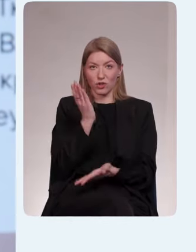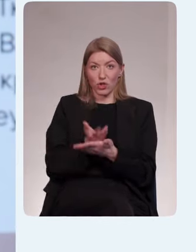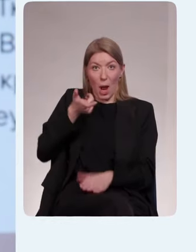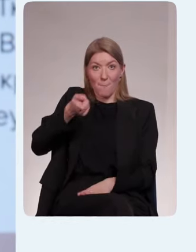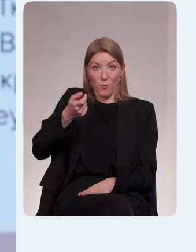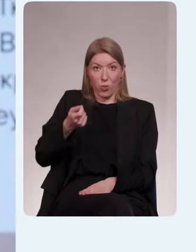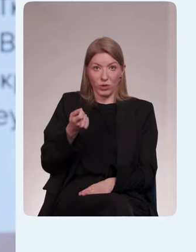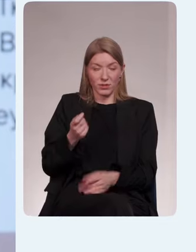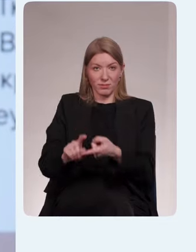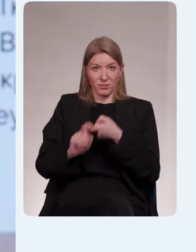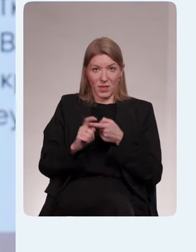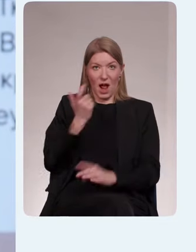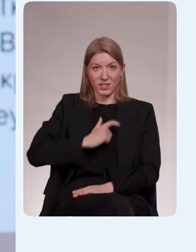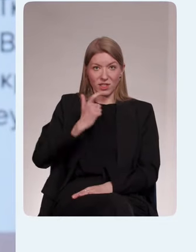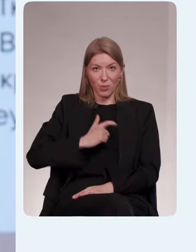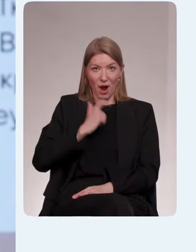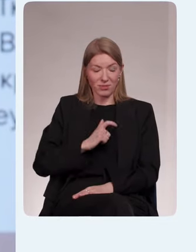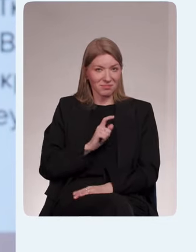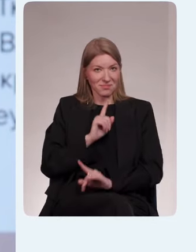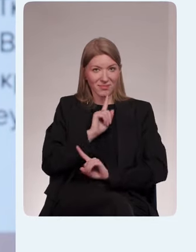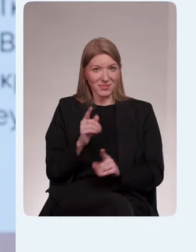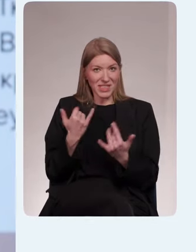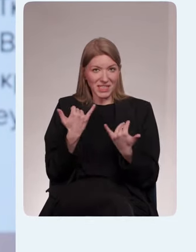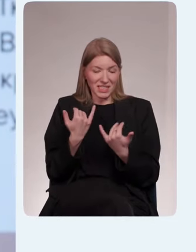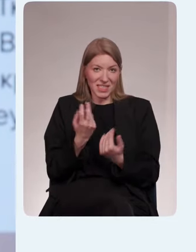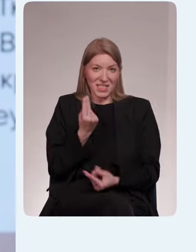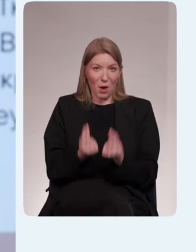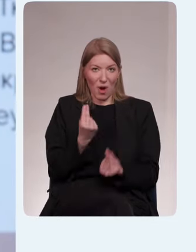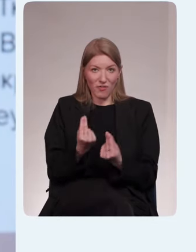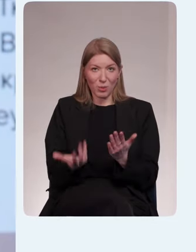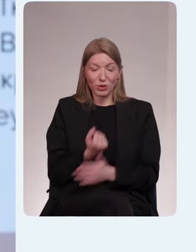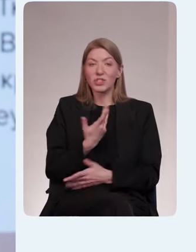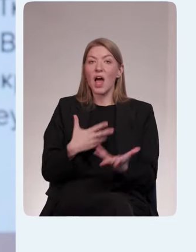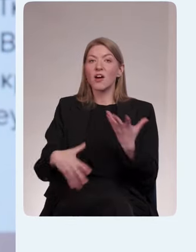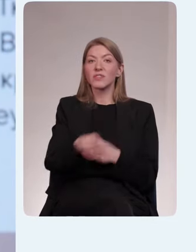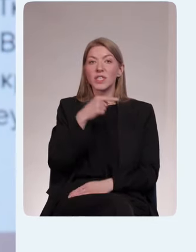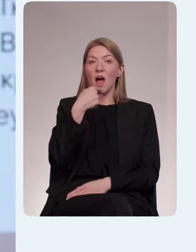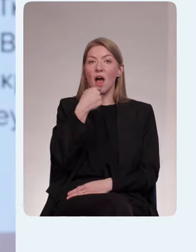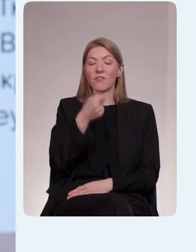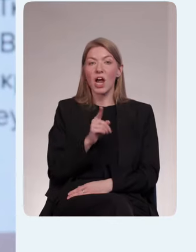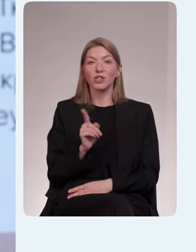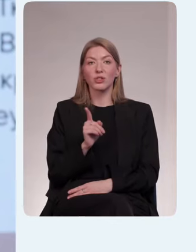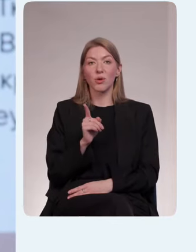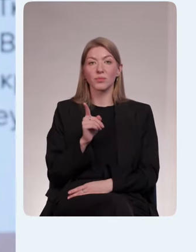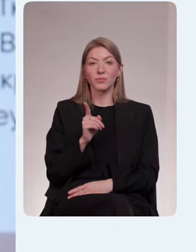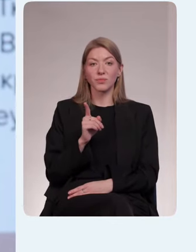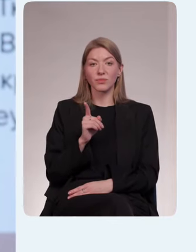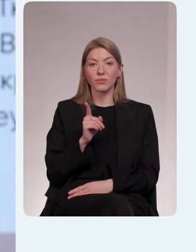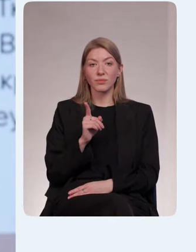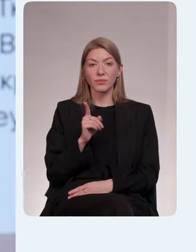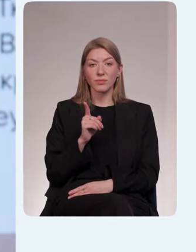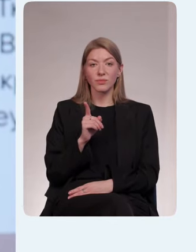Да, с нормальной жизнедеятельностью погорячилась. И все говорят, что медицина не стоит на месте. Даже она не